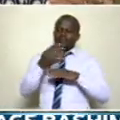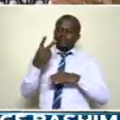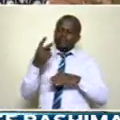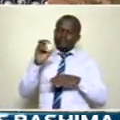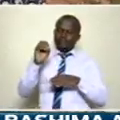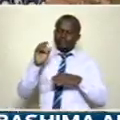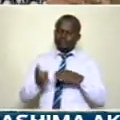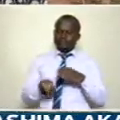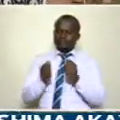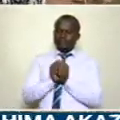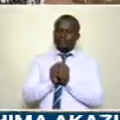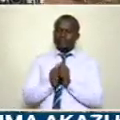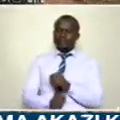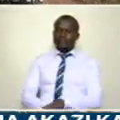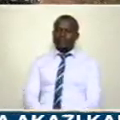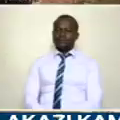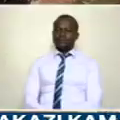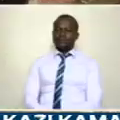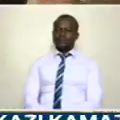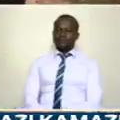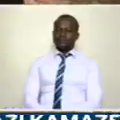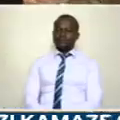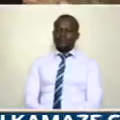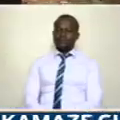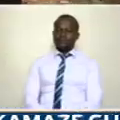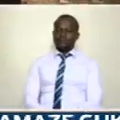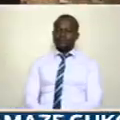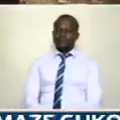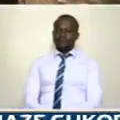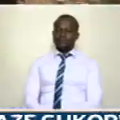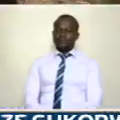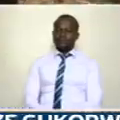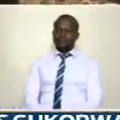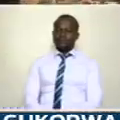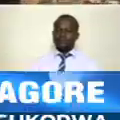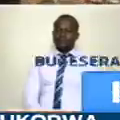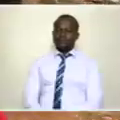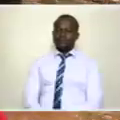2020. Jean Paul Tubatsinze, Televiziyo Rwanda, mu karere ka Bugesera.